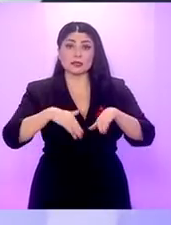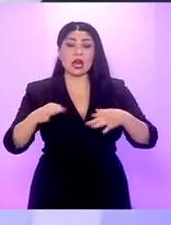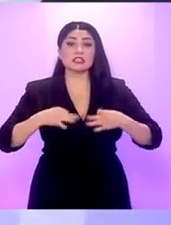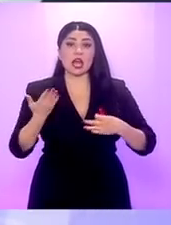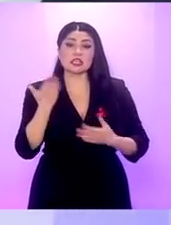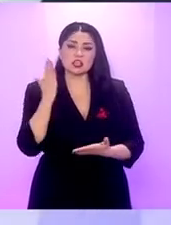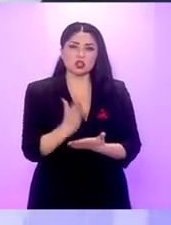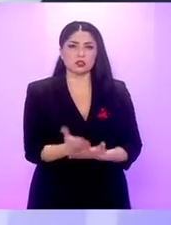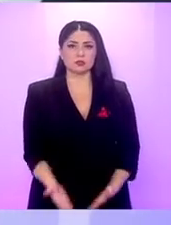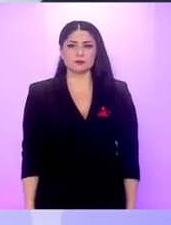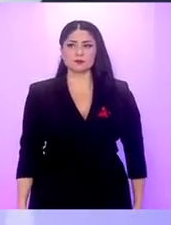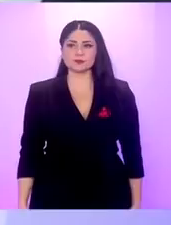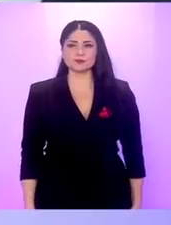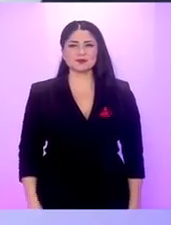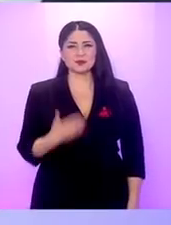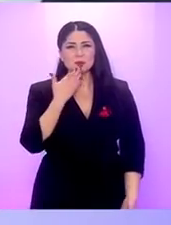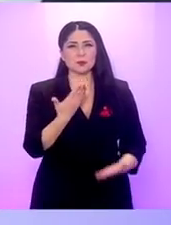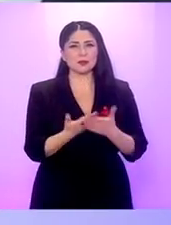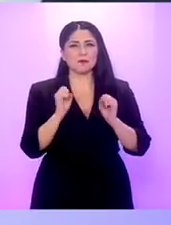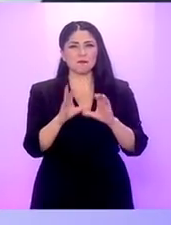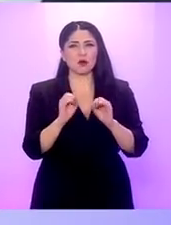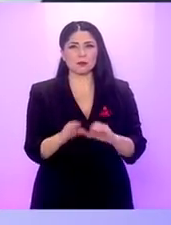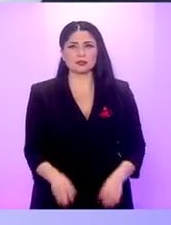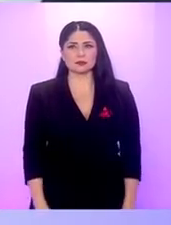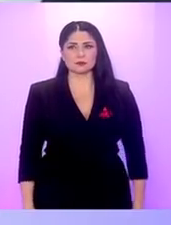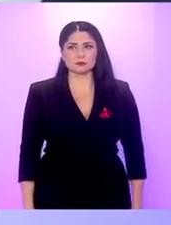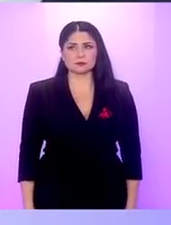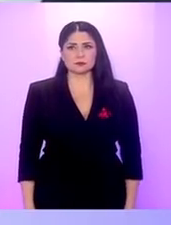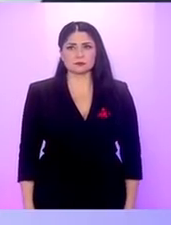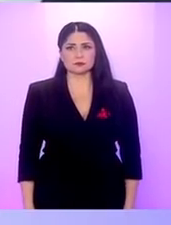sănătății care să ia decizii. Mulțumesc foarte mult, Dan Vâlceanu, pentru această intervenție și pentru toate detaliile. Sunt declarate.